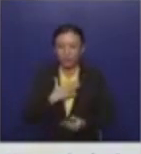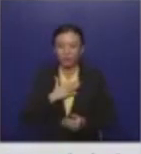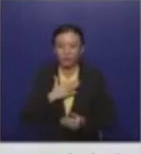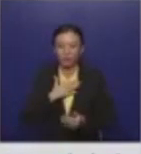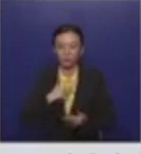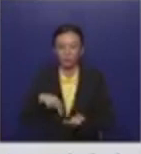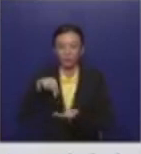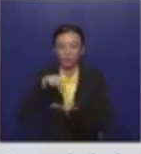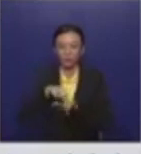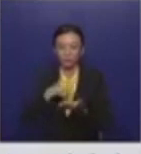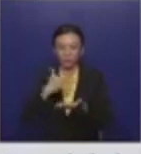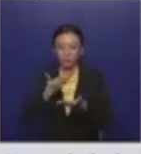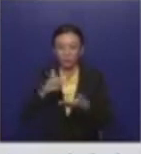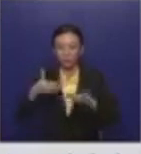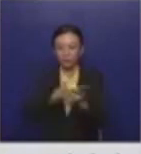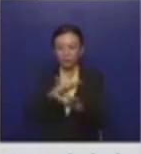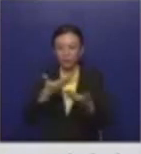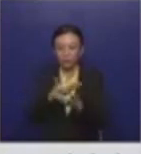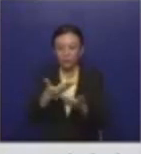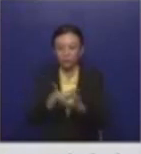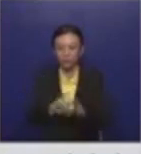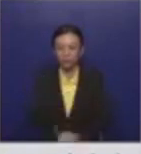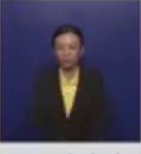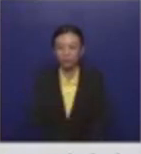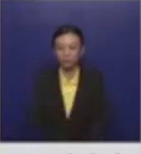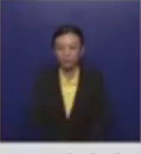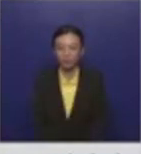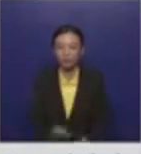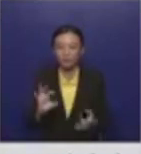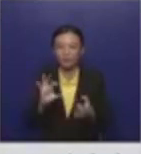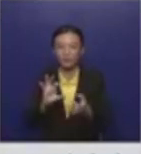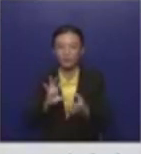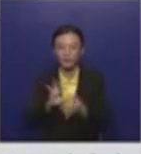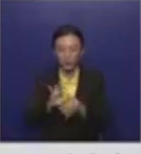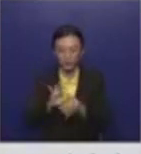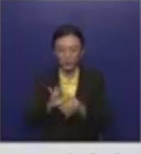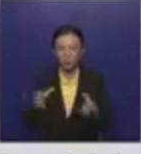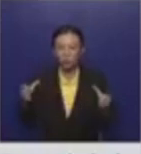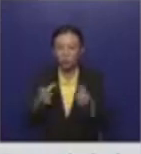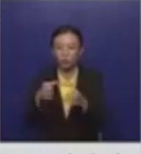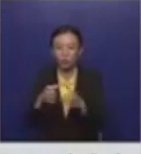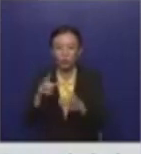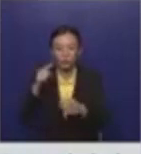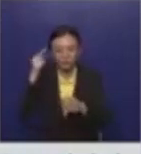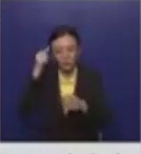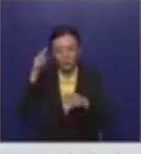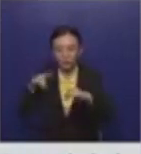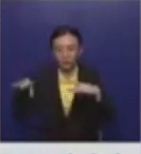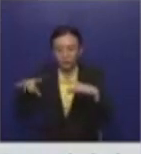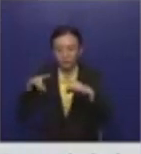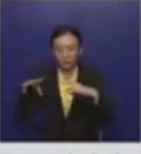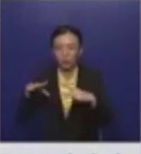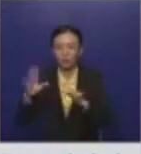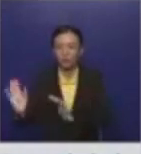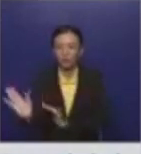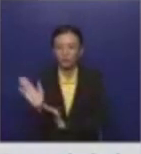งต่อคณะกรรมการประสานงานพรรคร่วมฝ่ายค้านเมื่อตอนเช้าที่ผ่านม